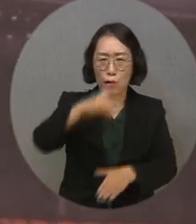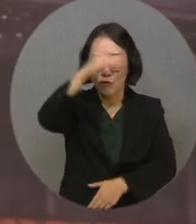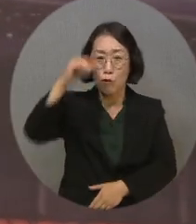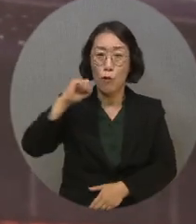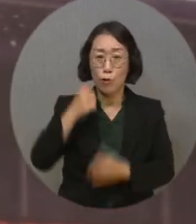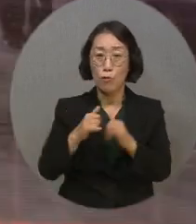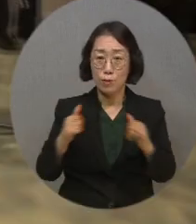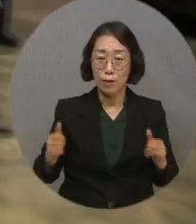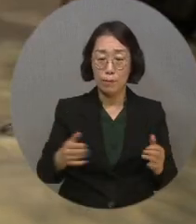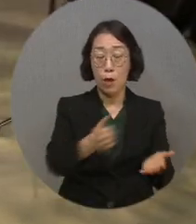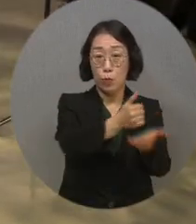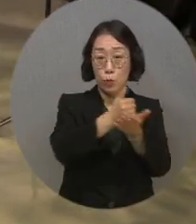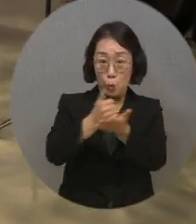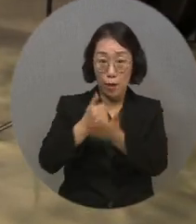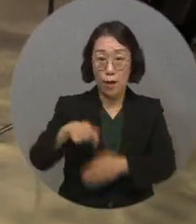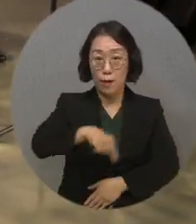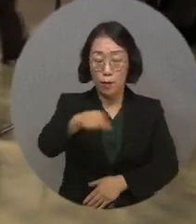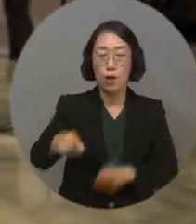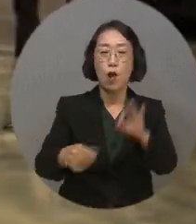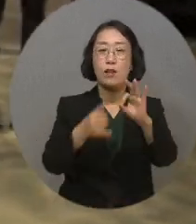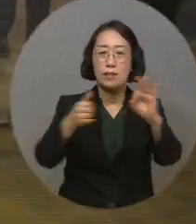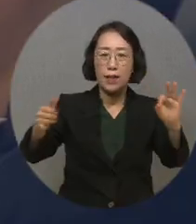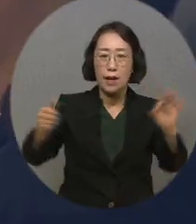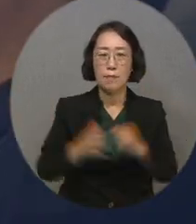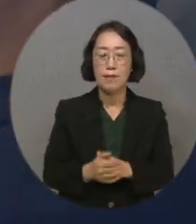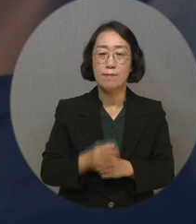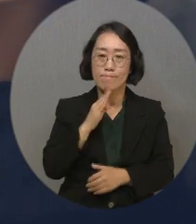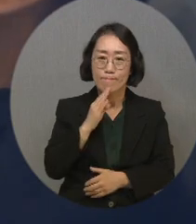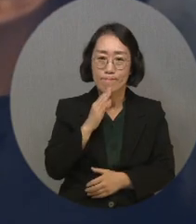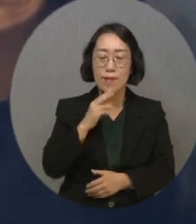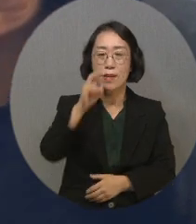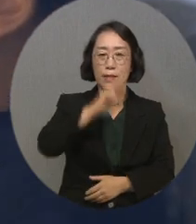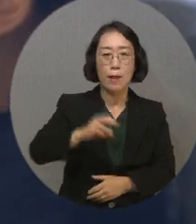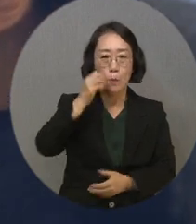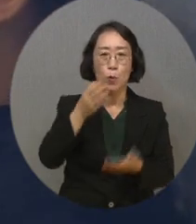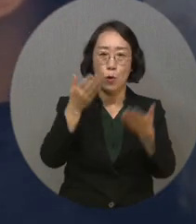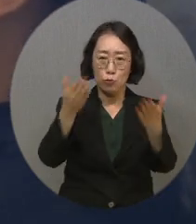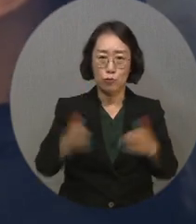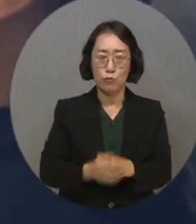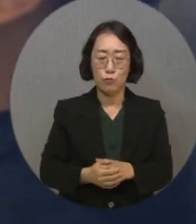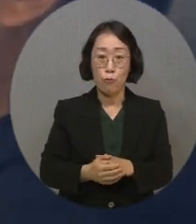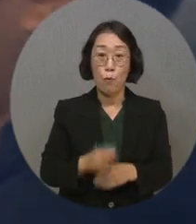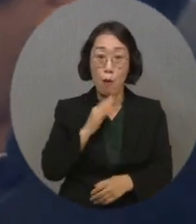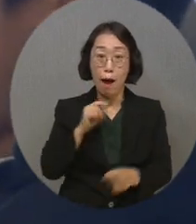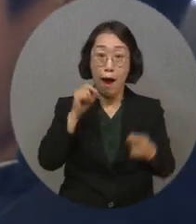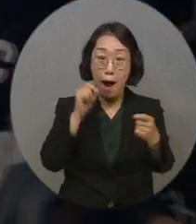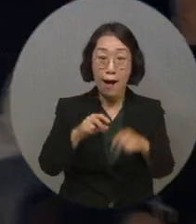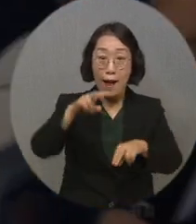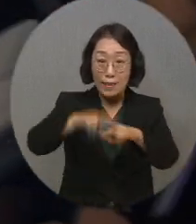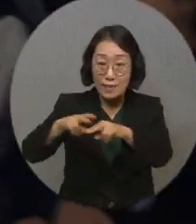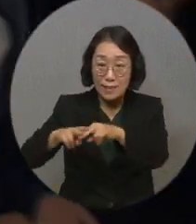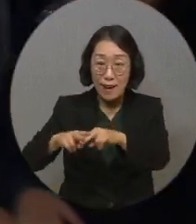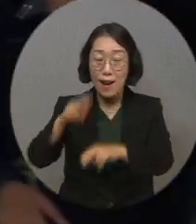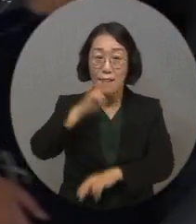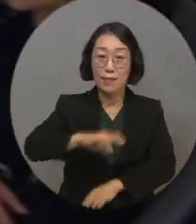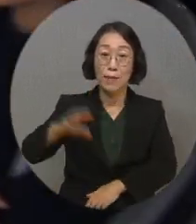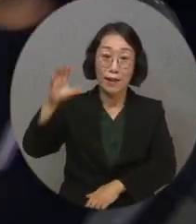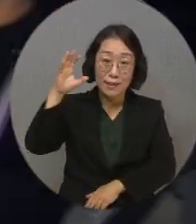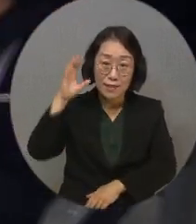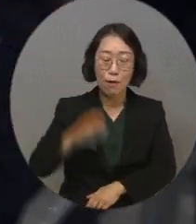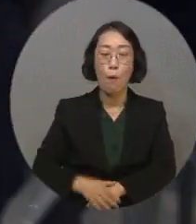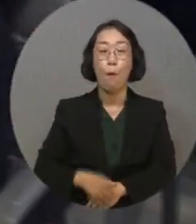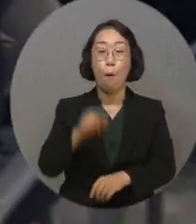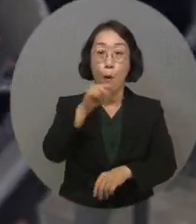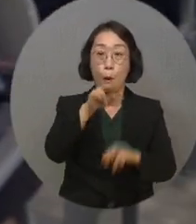기획되어 10명의 전문 음악가가 참여했습니다. 가까운 거리에서 음악을 감상하는 관객들은 음악가들을